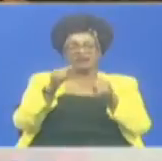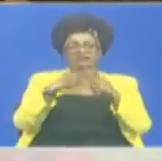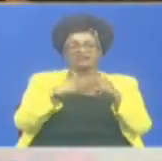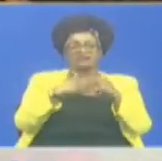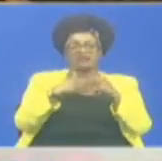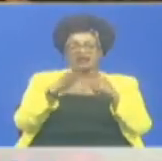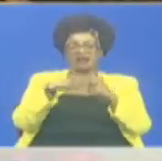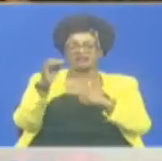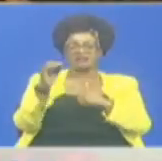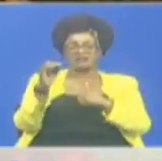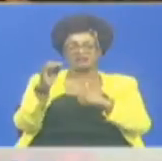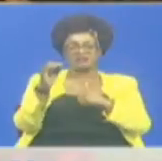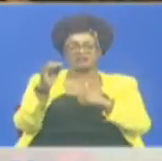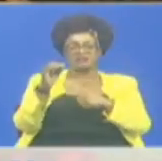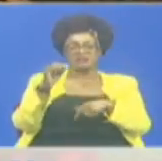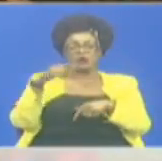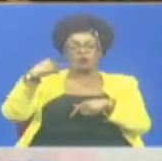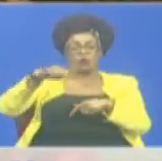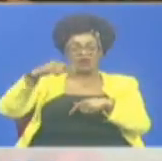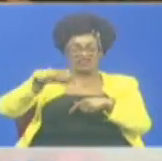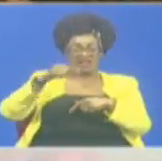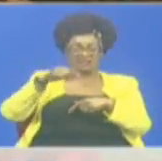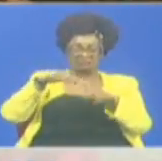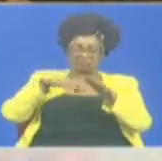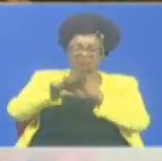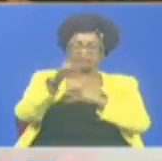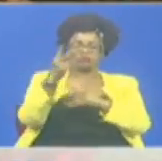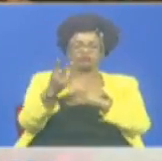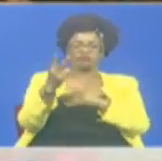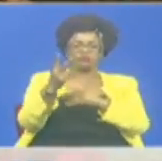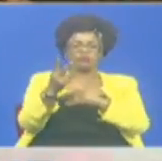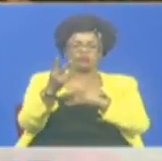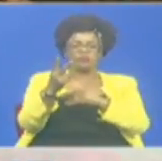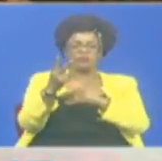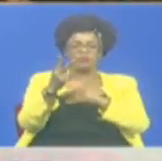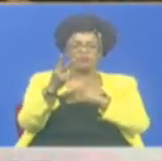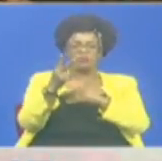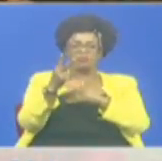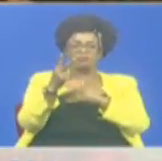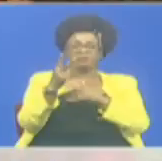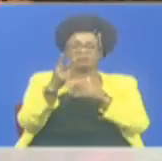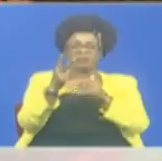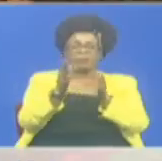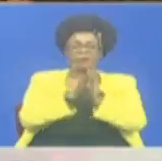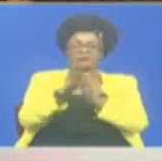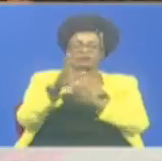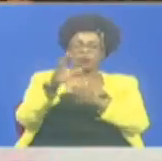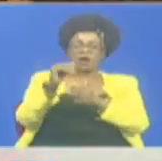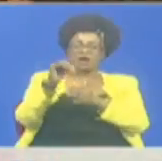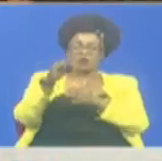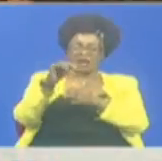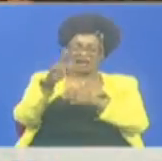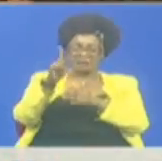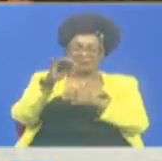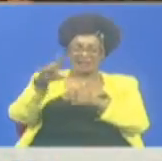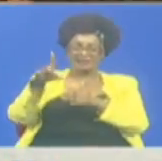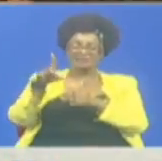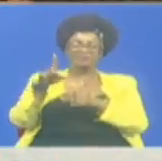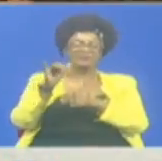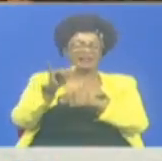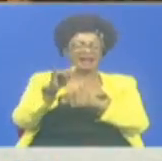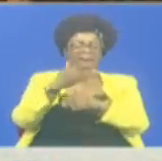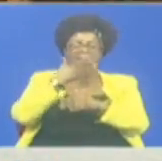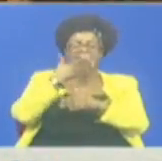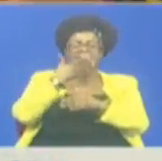1990 wakati qualifying ile ngewafunga mabao mawili nikiassist ya Vincent Kwarura pia wa Kenya Breweries. Hiyo ndio mechi nitaweza